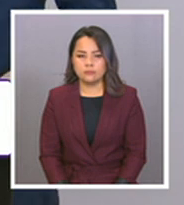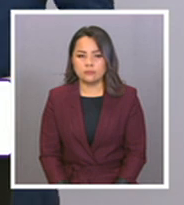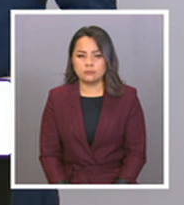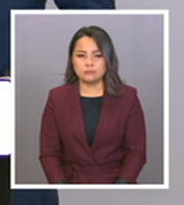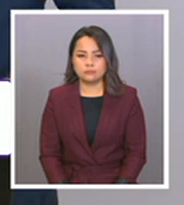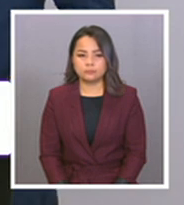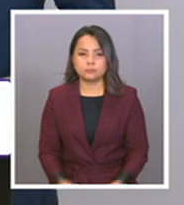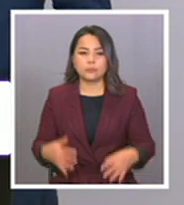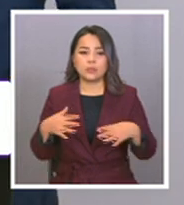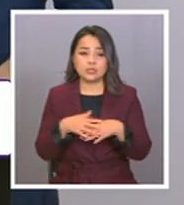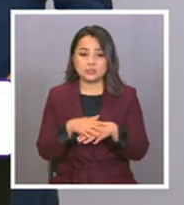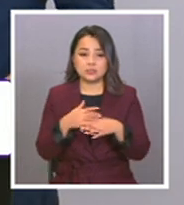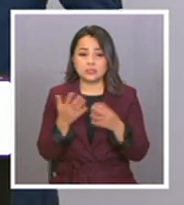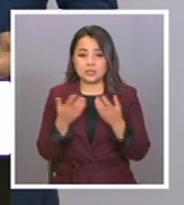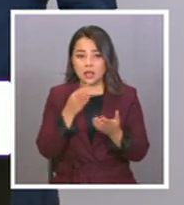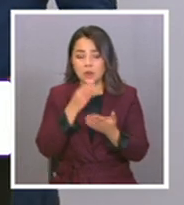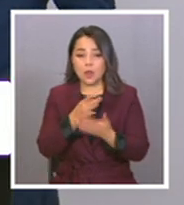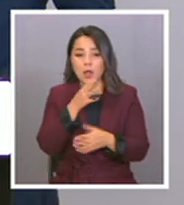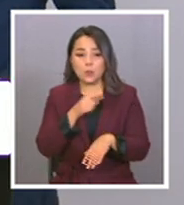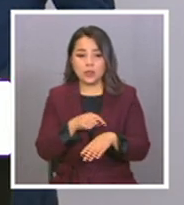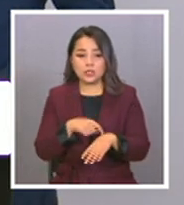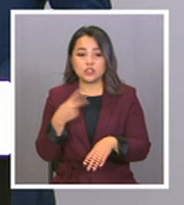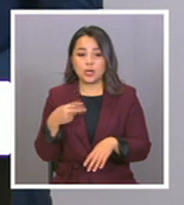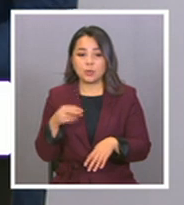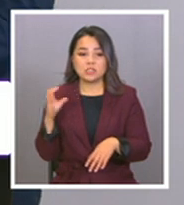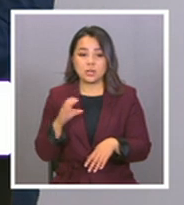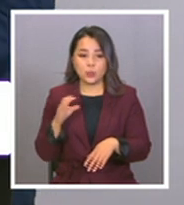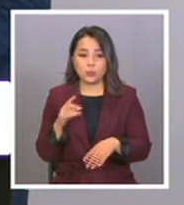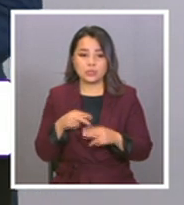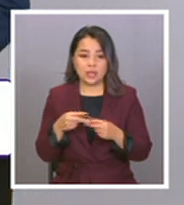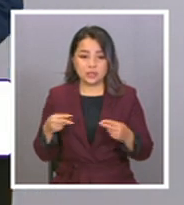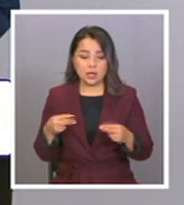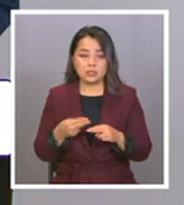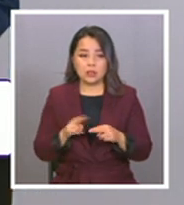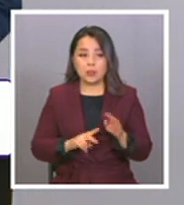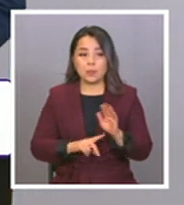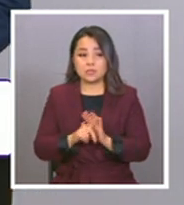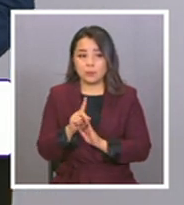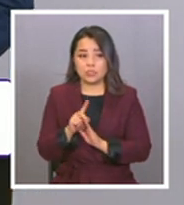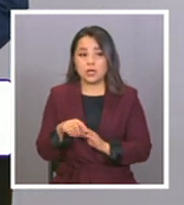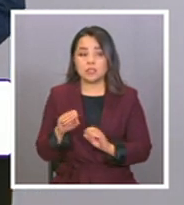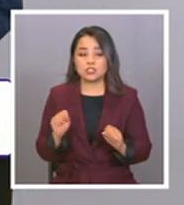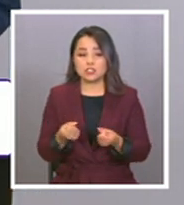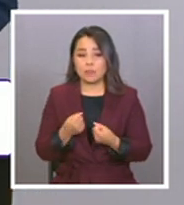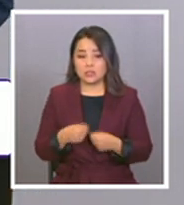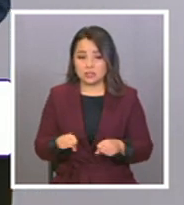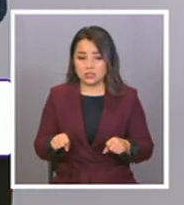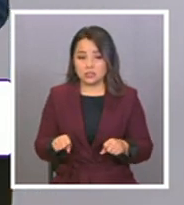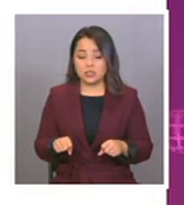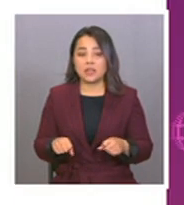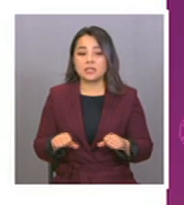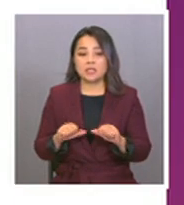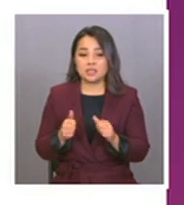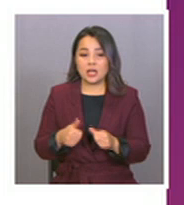Есеп шарты негізінде бізде уақыт 20 секундқа тең. Бізге бастапқы жылдамдықты, дененің